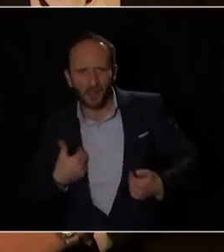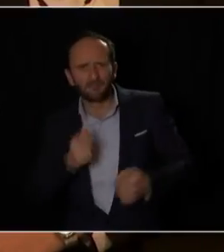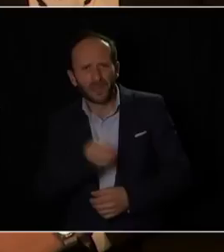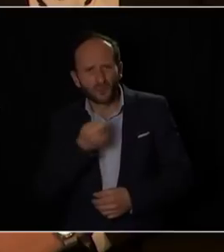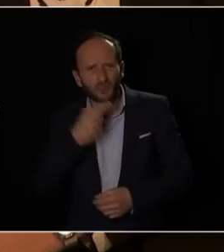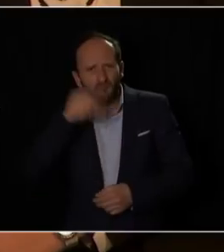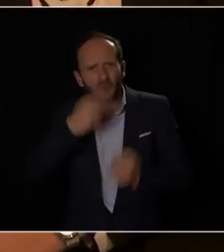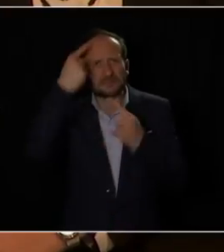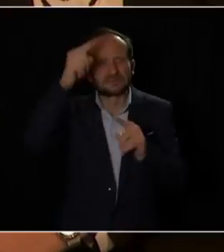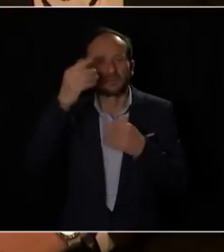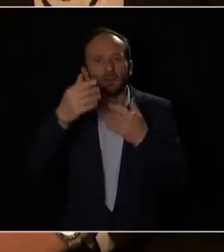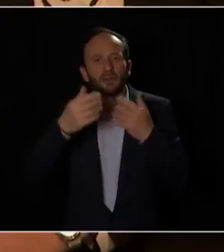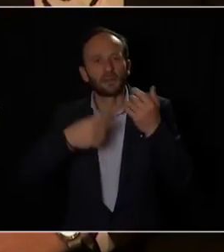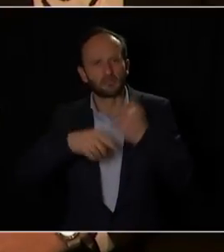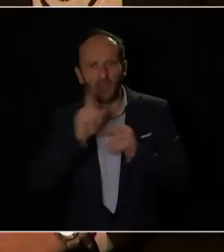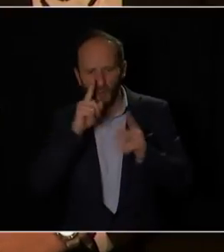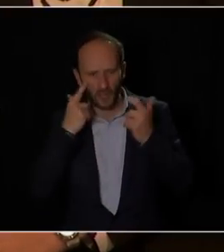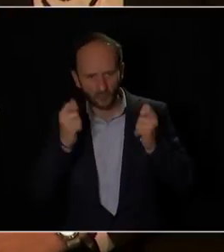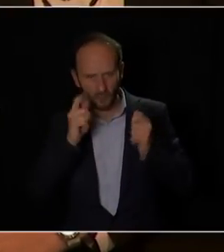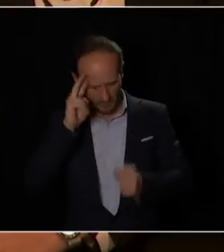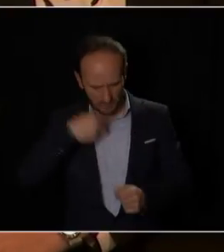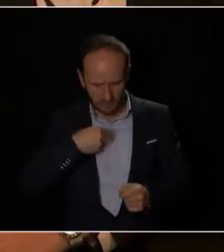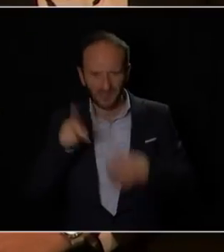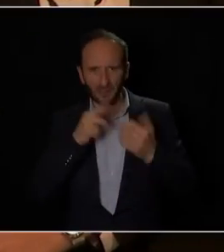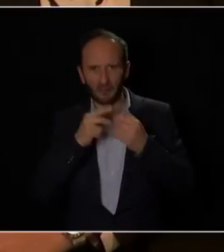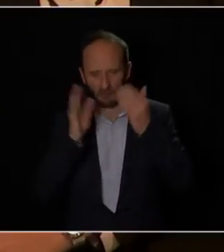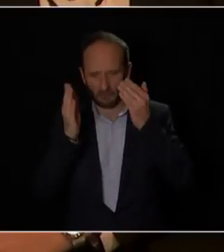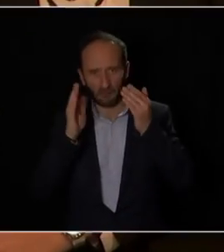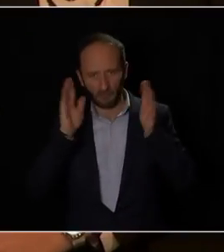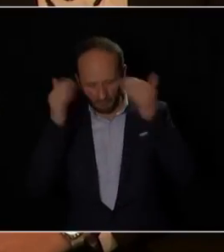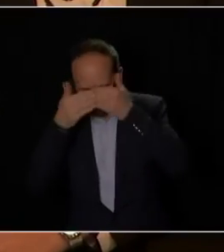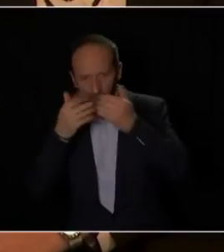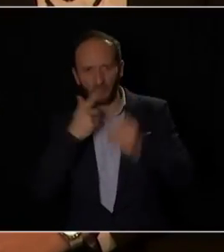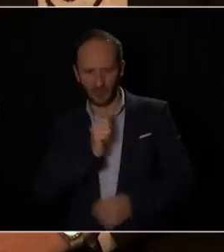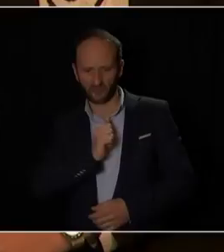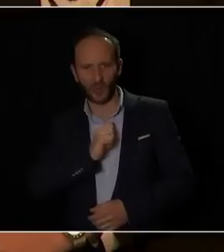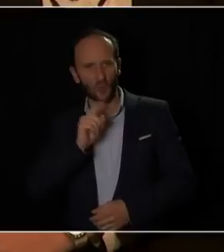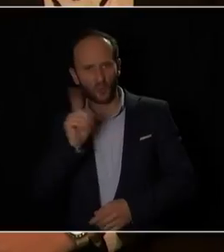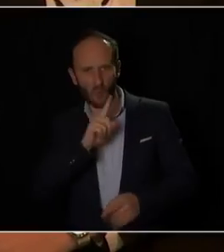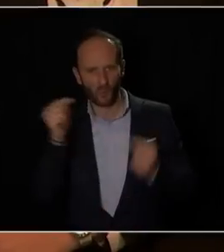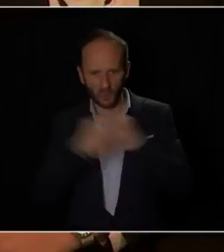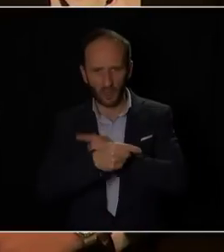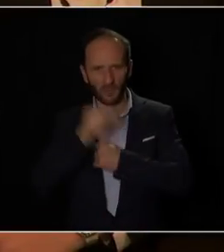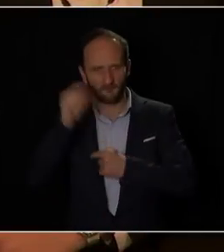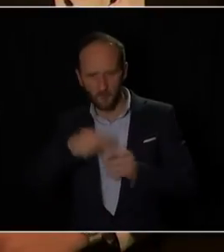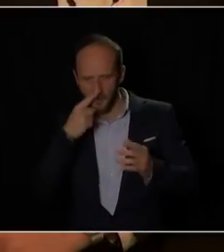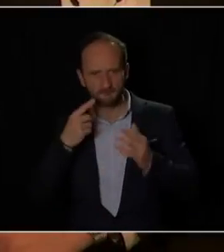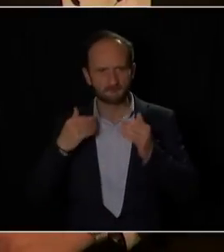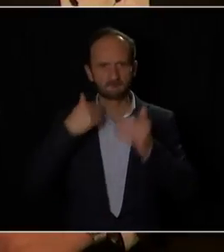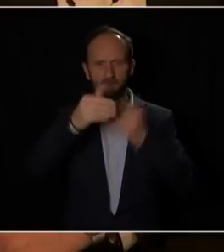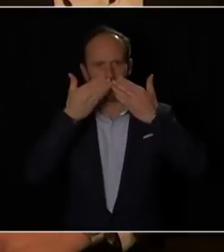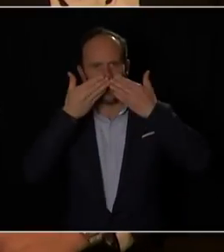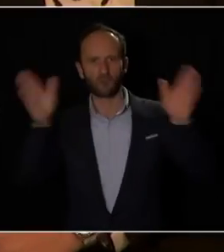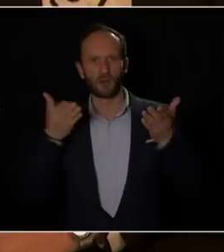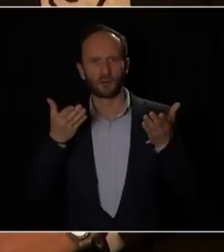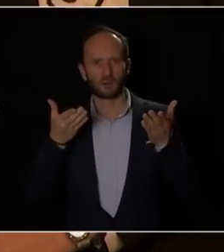aspiration ne peut pas nous conduire au repli, à l'individualisme. Cette aspiration doit nous conduire à nous dépasser. Il nous faut